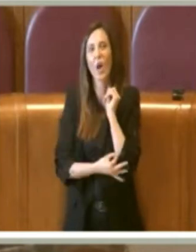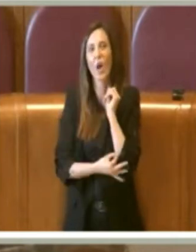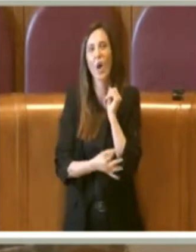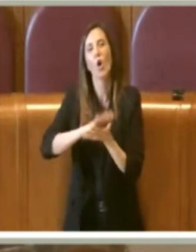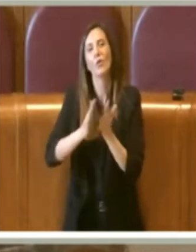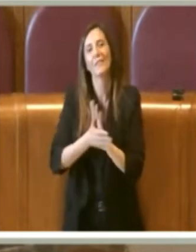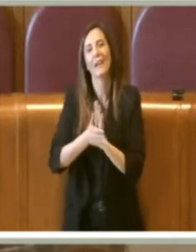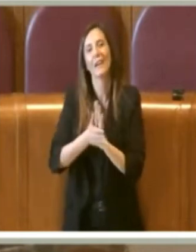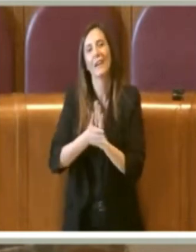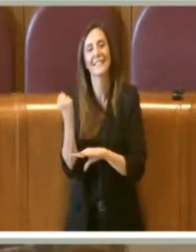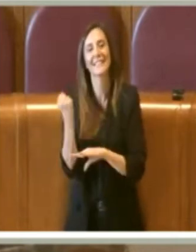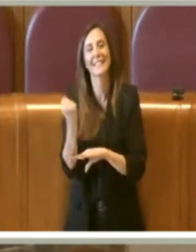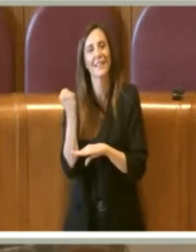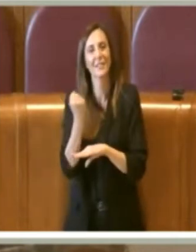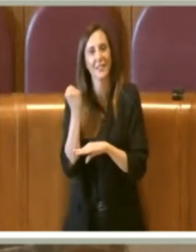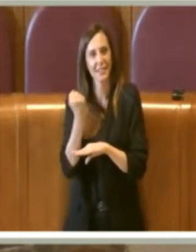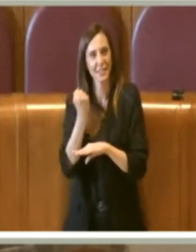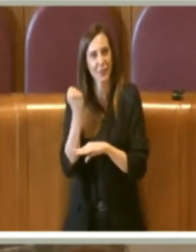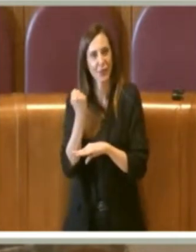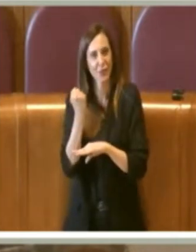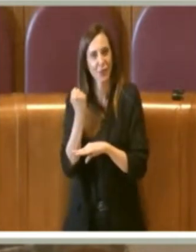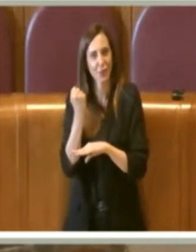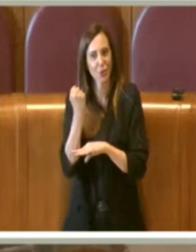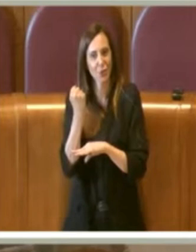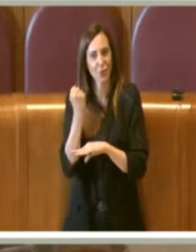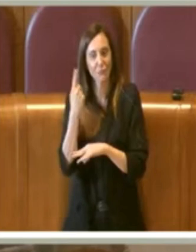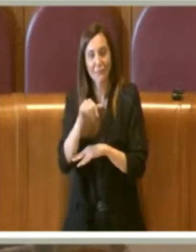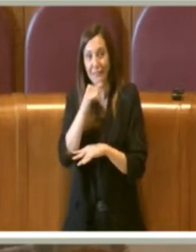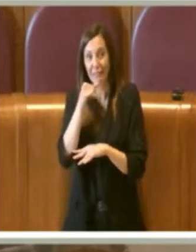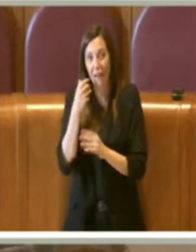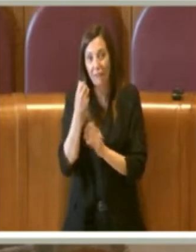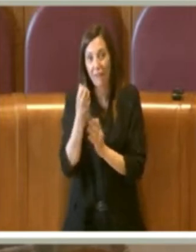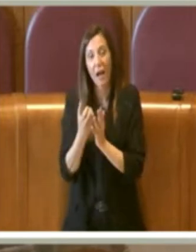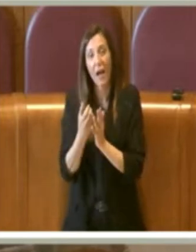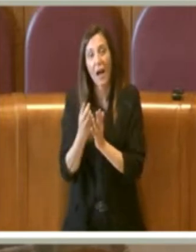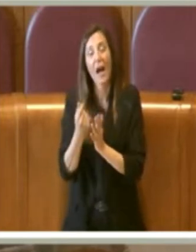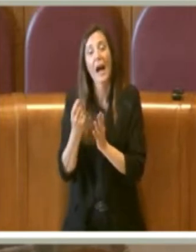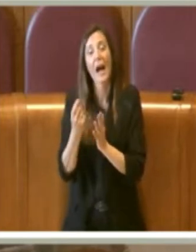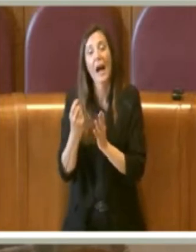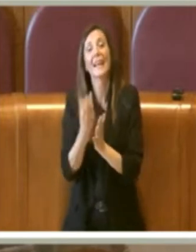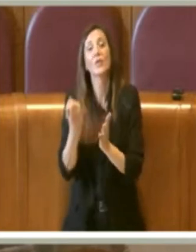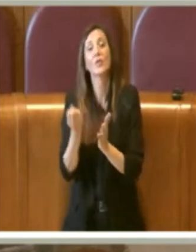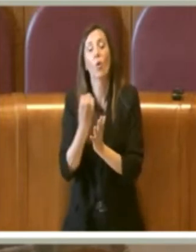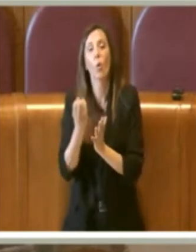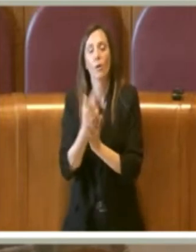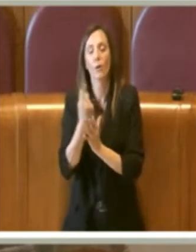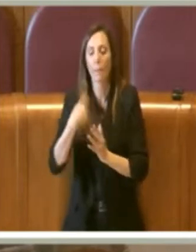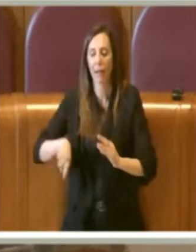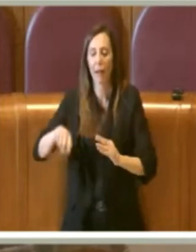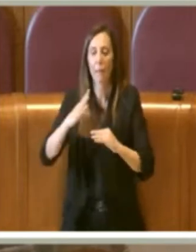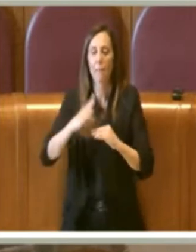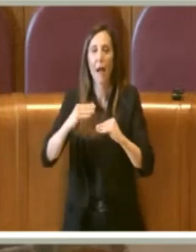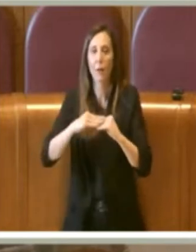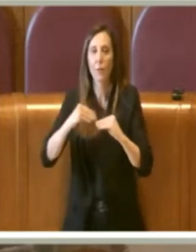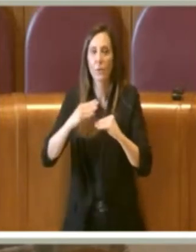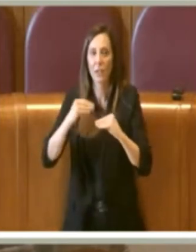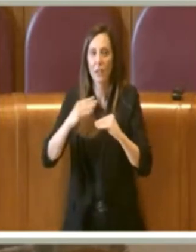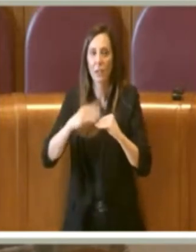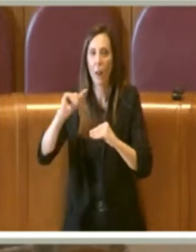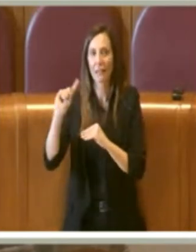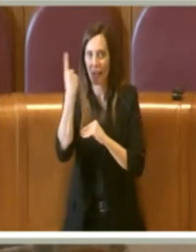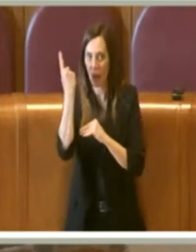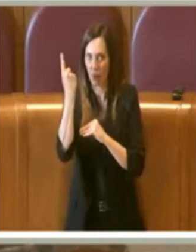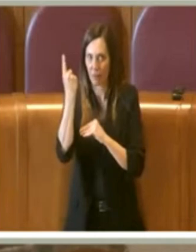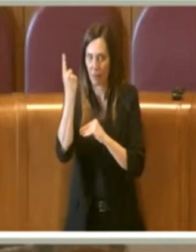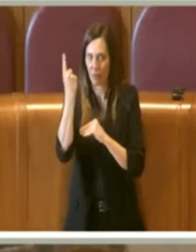tanto di servito il risorse necessarie per la manutenzione straordinaria tra virgolette